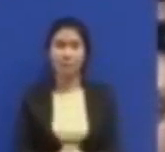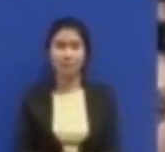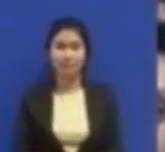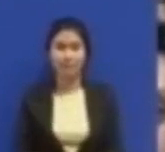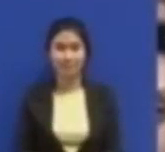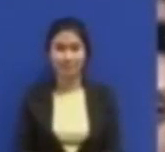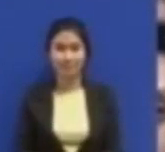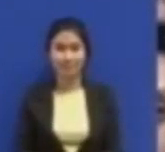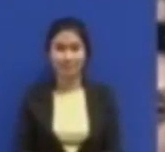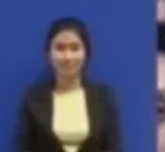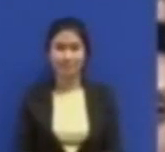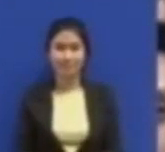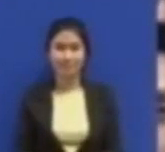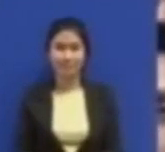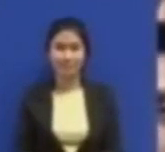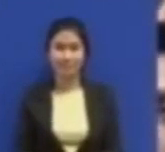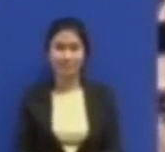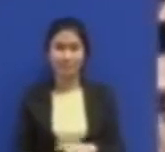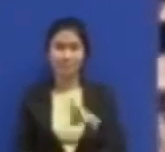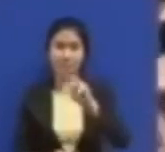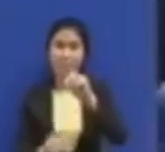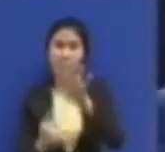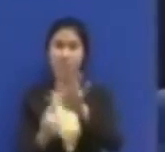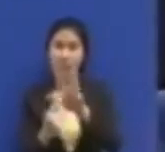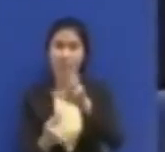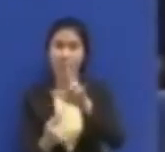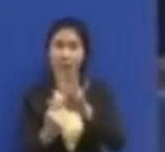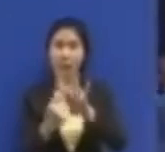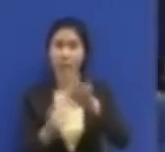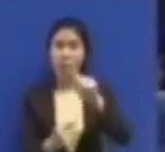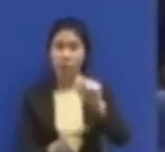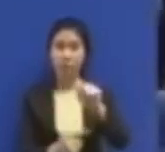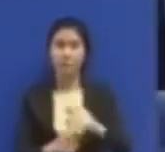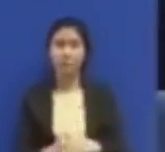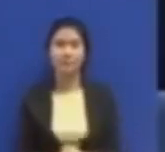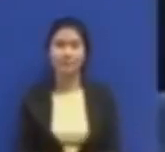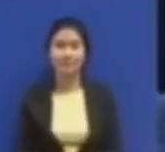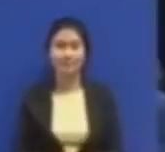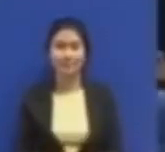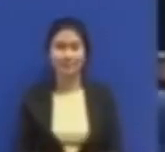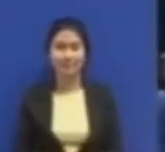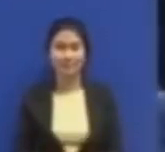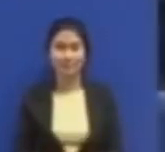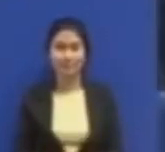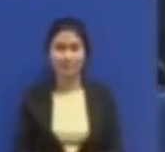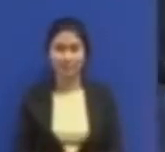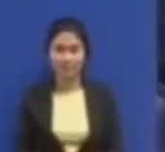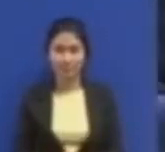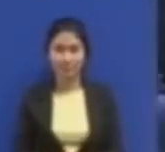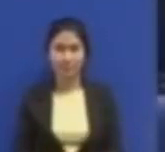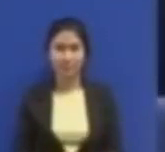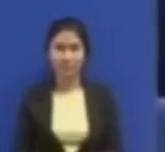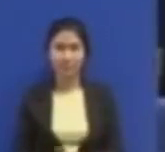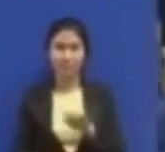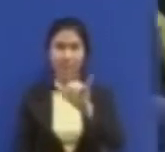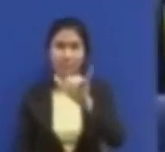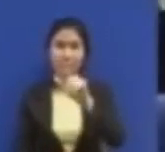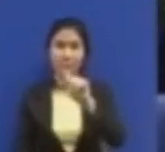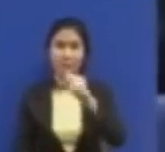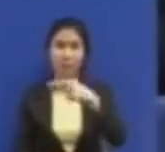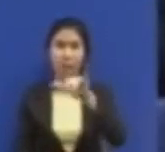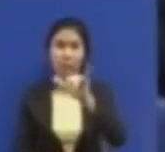140พลเอกมารุตปัดโชตสิงห์141พันตำรวจตียงยุทธสารส